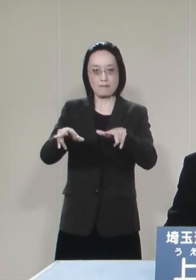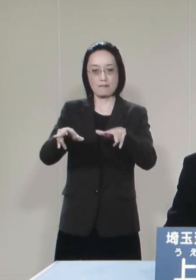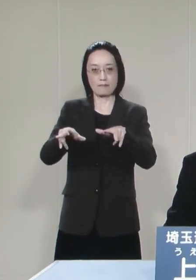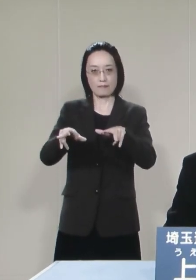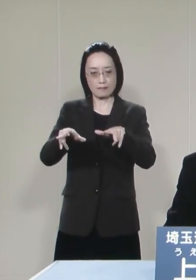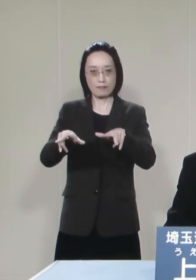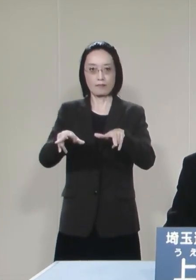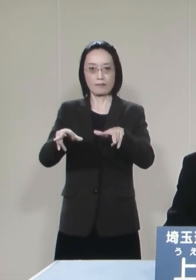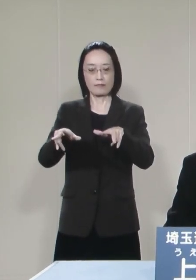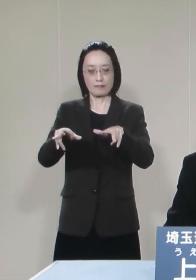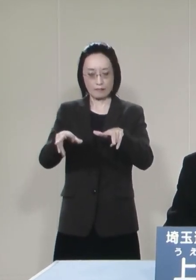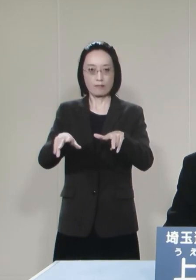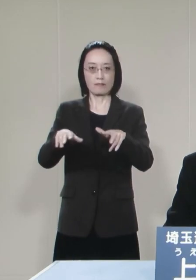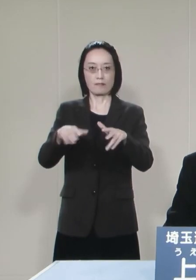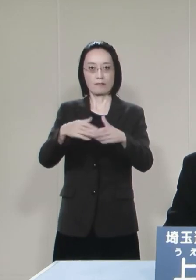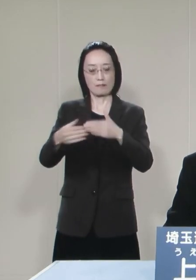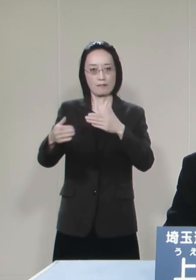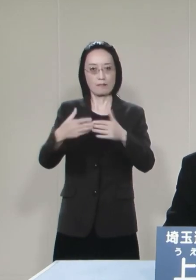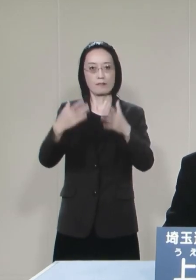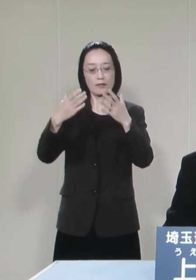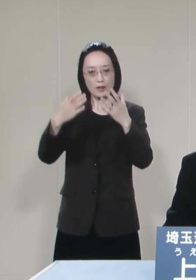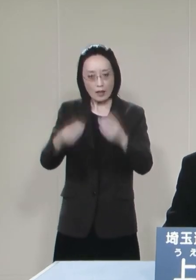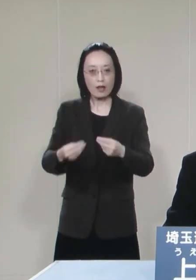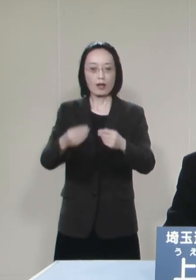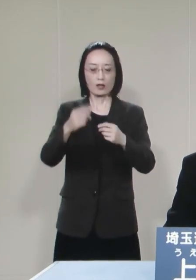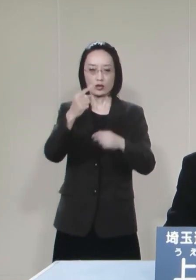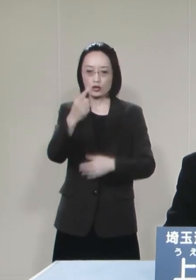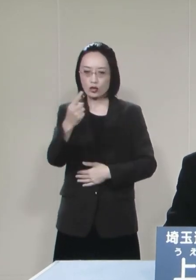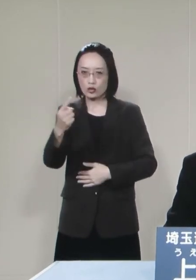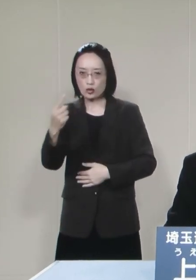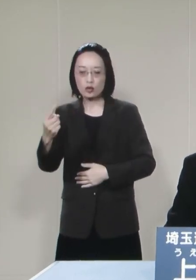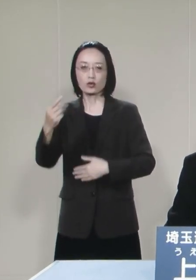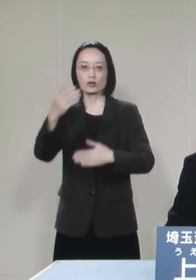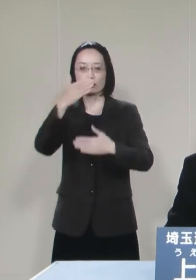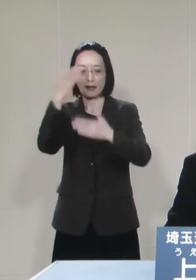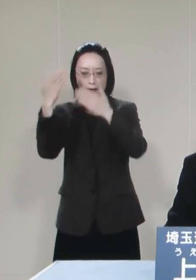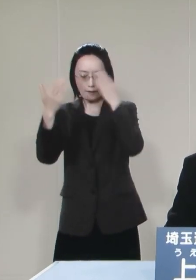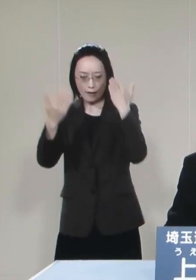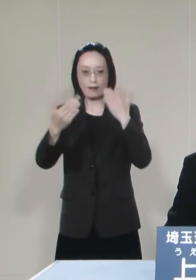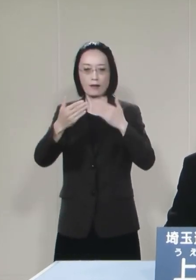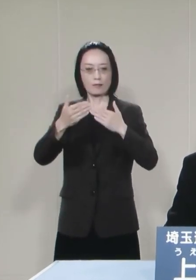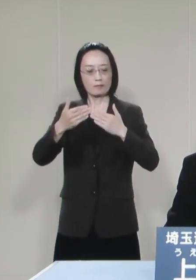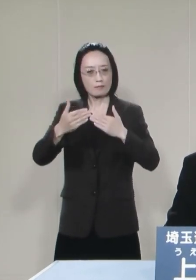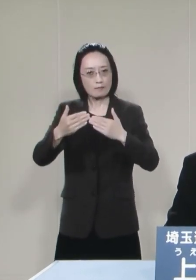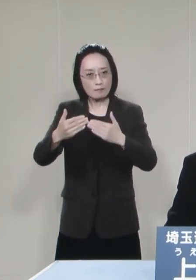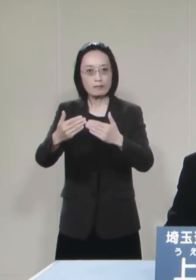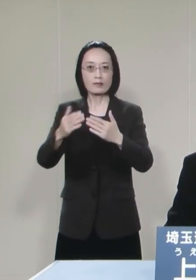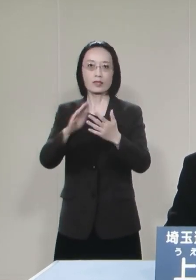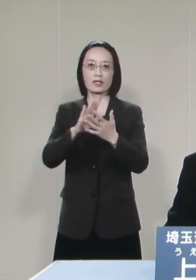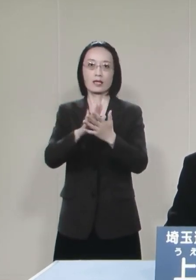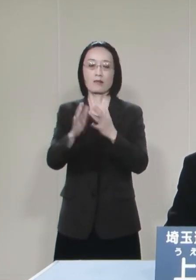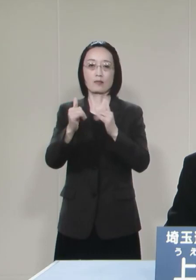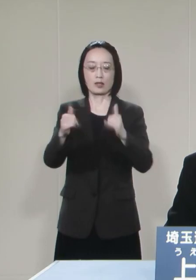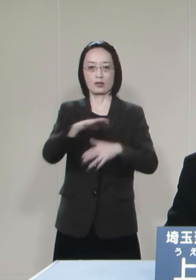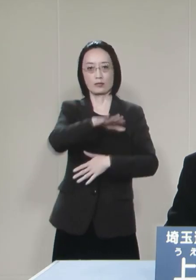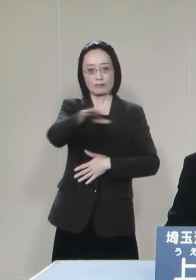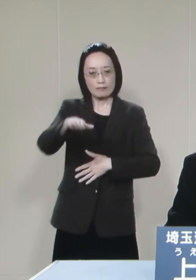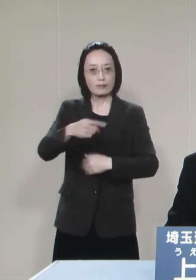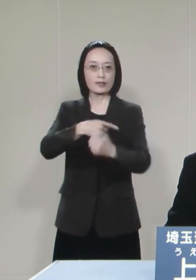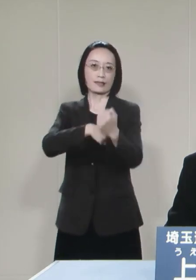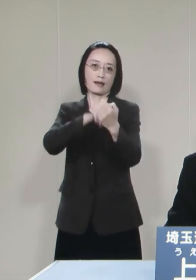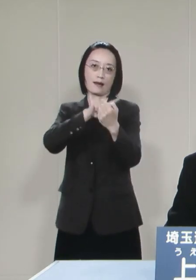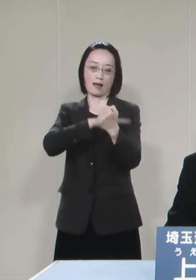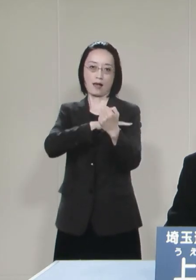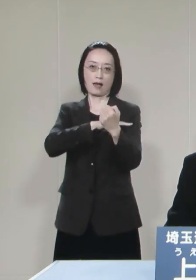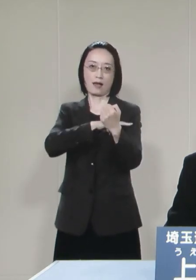しをすることができた一つ一つ丁寧な作業を、県民の皆さんの力と、そして